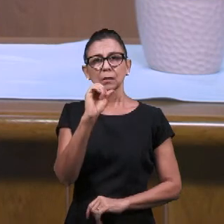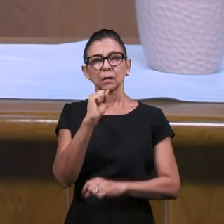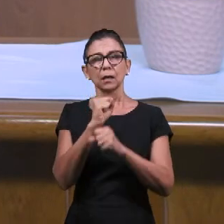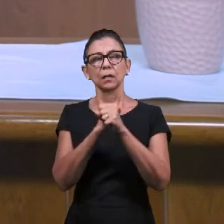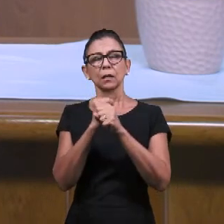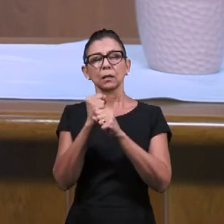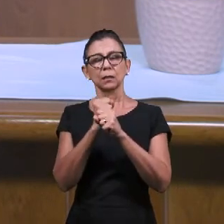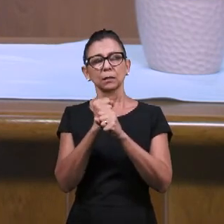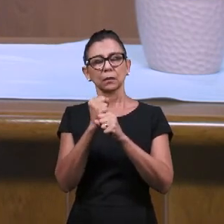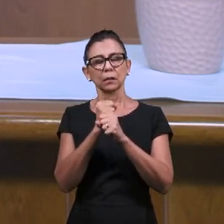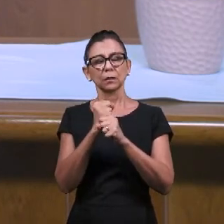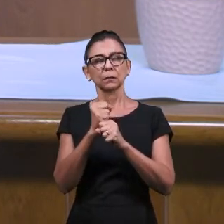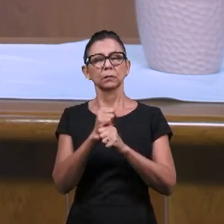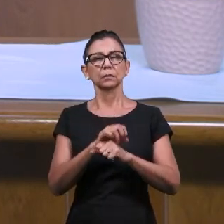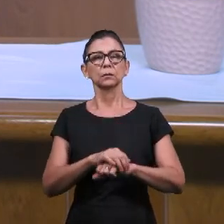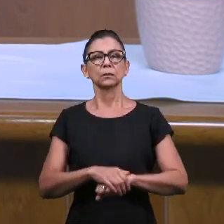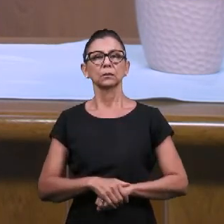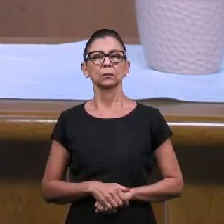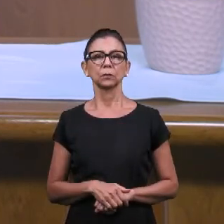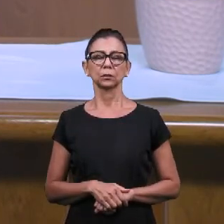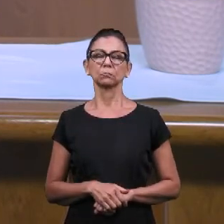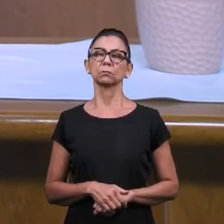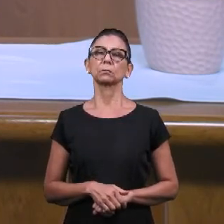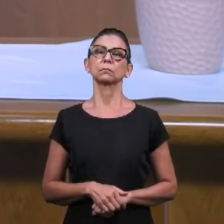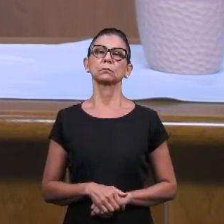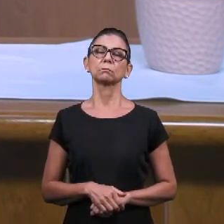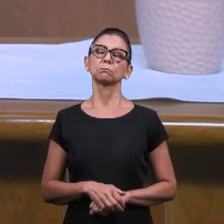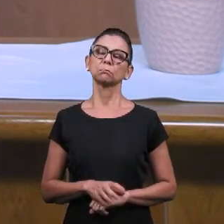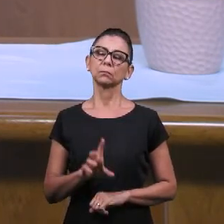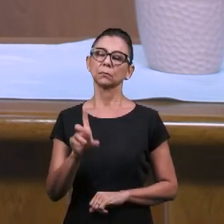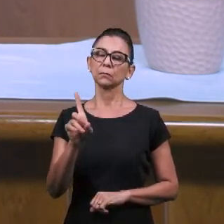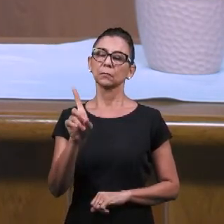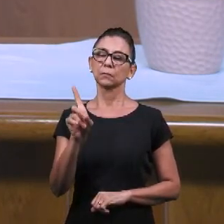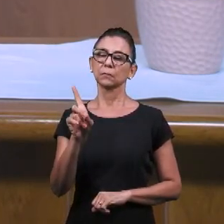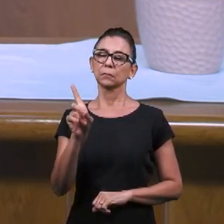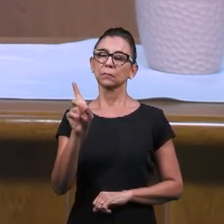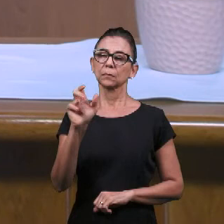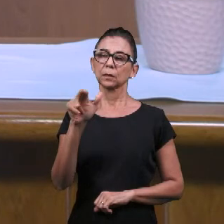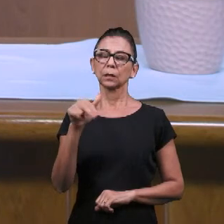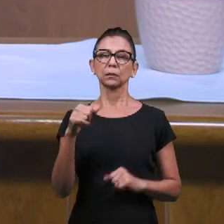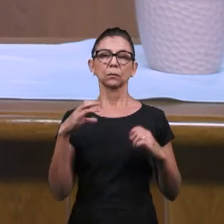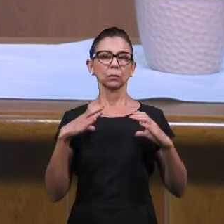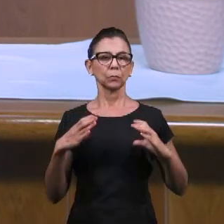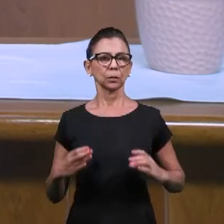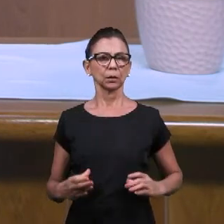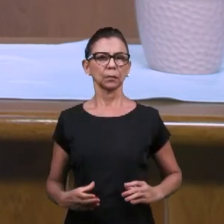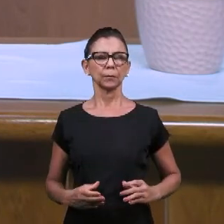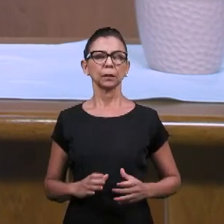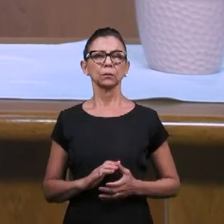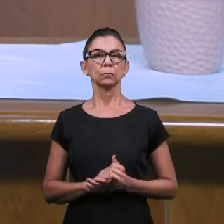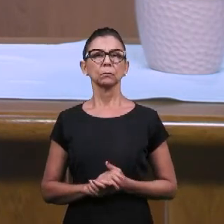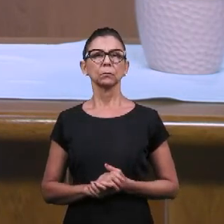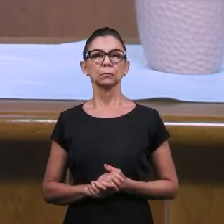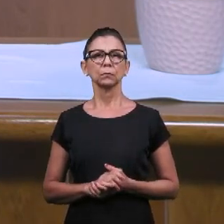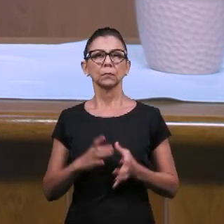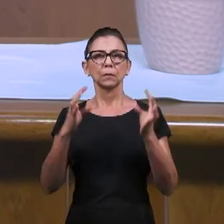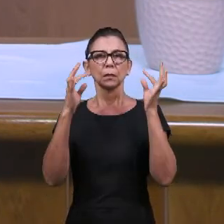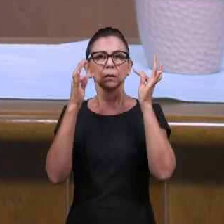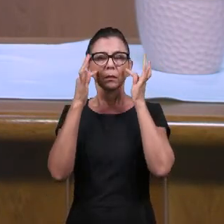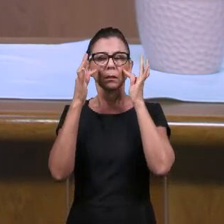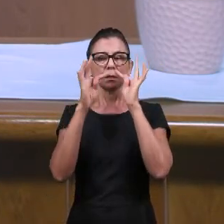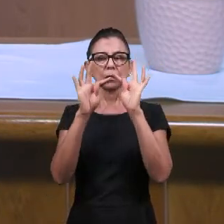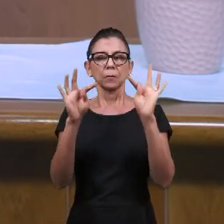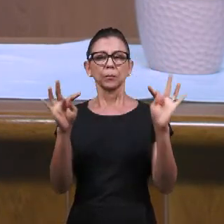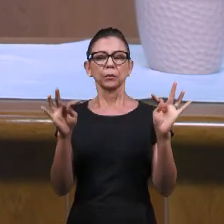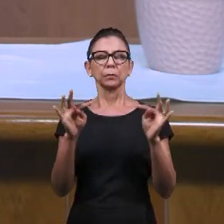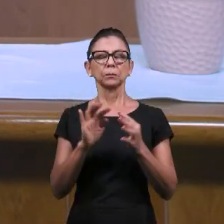изменился. Прошло 60 лет, и Даниил все был тот же. Та же стать у